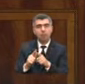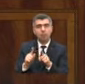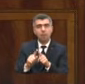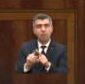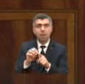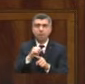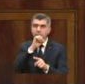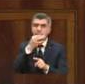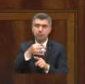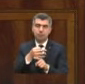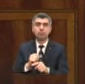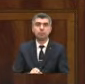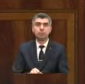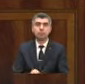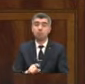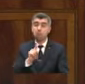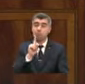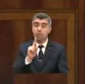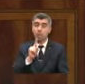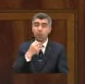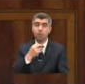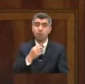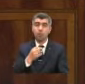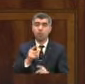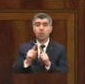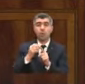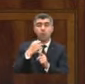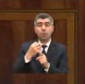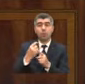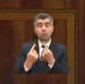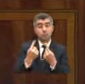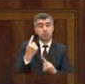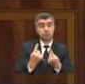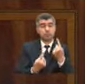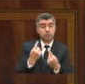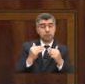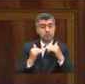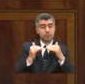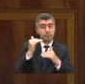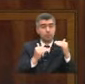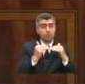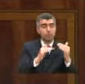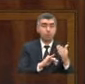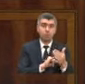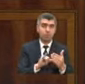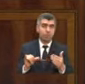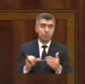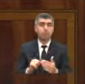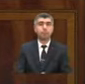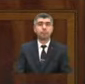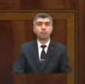مستحب، لكنه يجب أن يكون فرصة لتقليل الفوارق المجالية، لتقليص الفوارق المجالية، خاصة